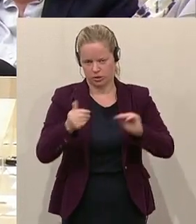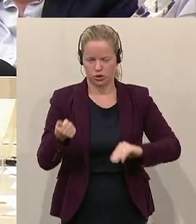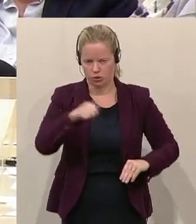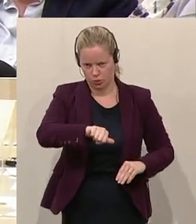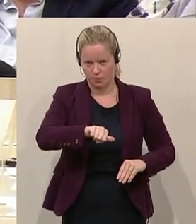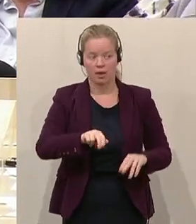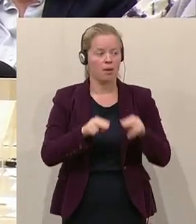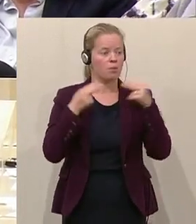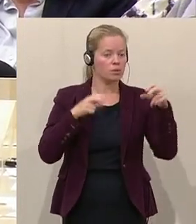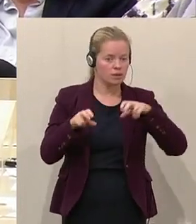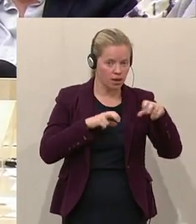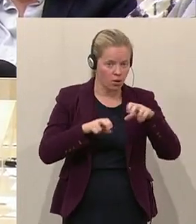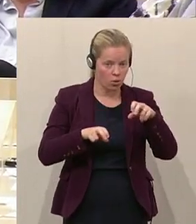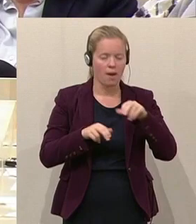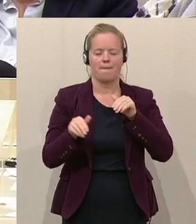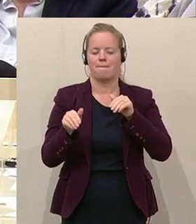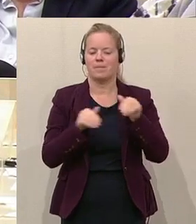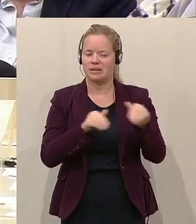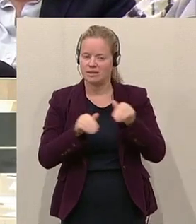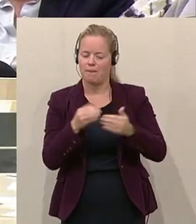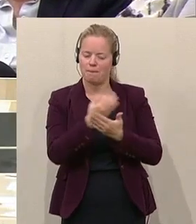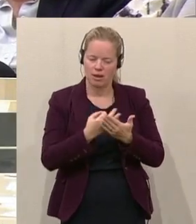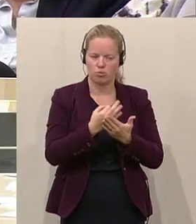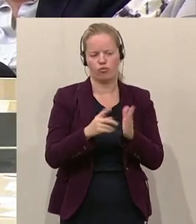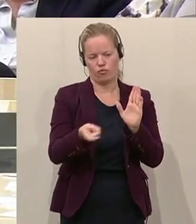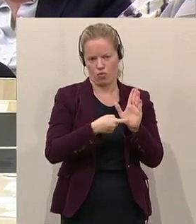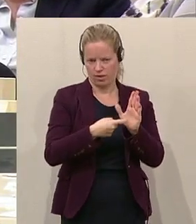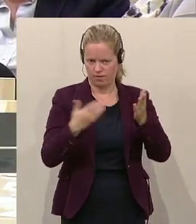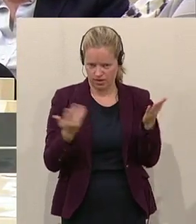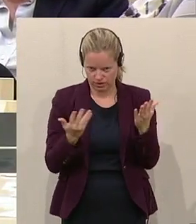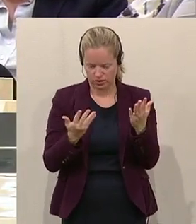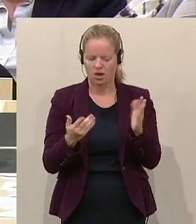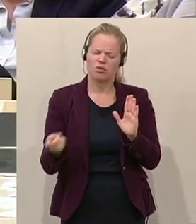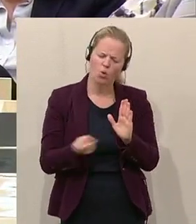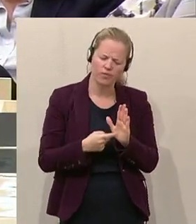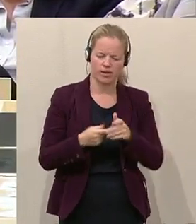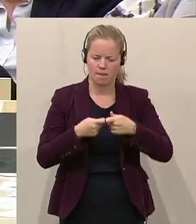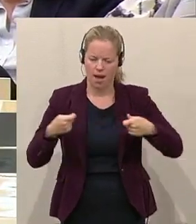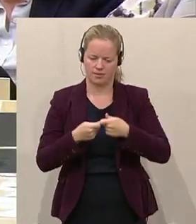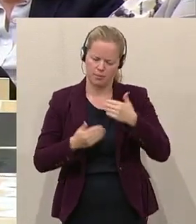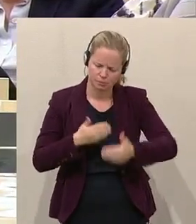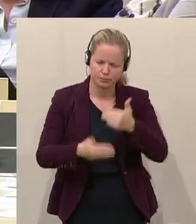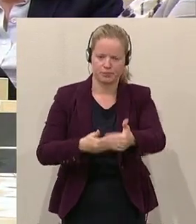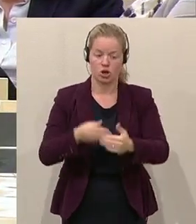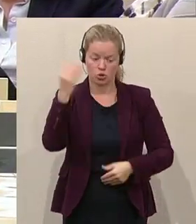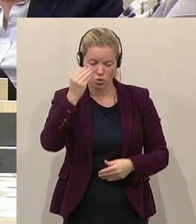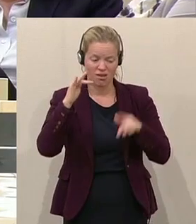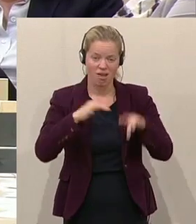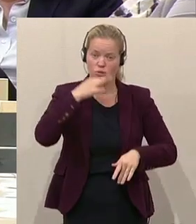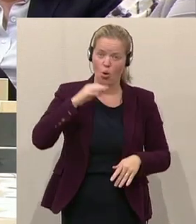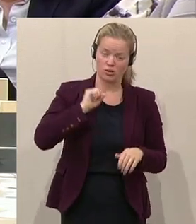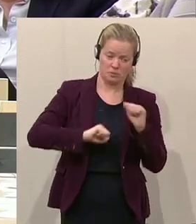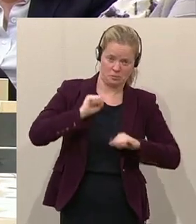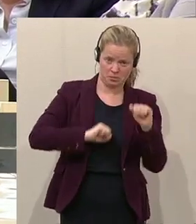und insbesondere die Bundesministerin für Bildung werden aufgefordert, die notwendigen Maßnahmen zu setzen, sodass Schüler mit mangelnder Kenntnis